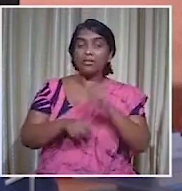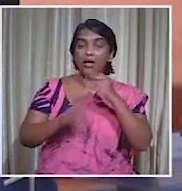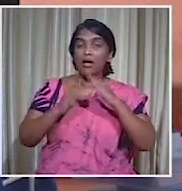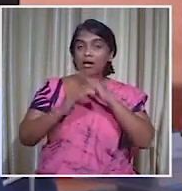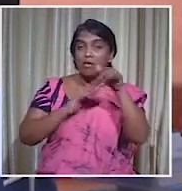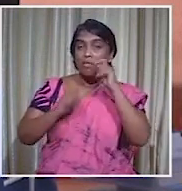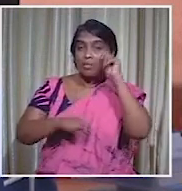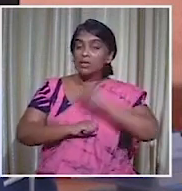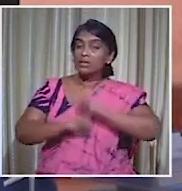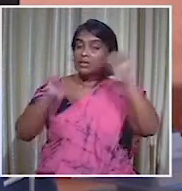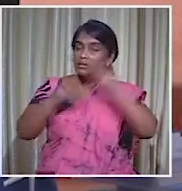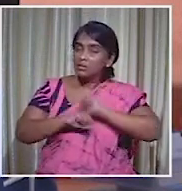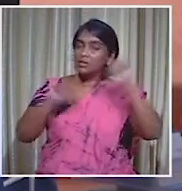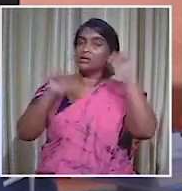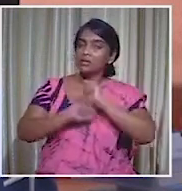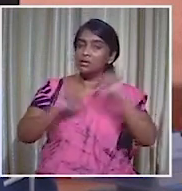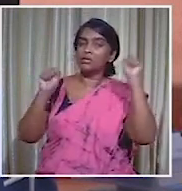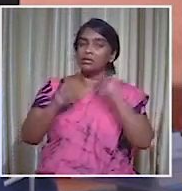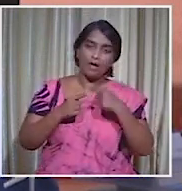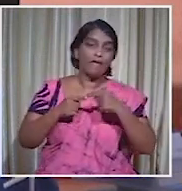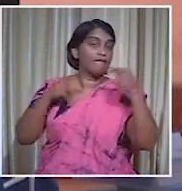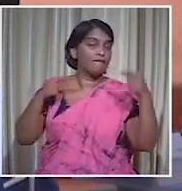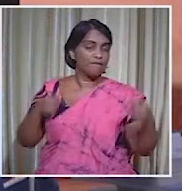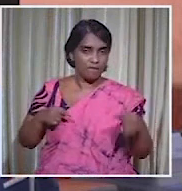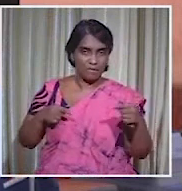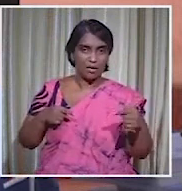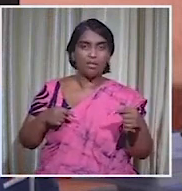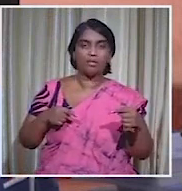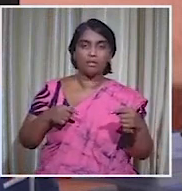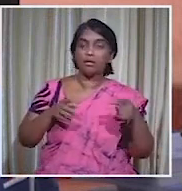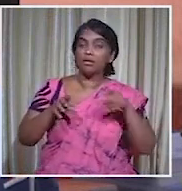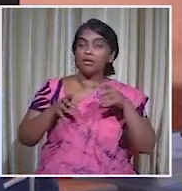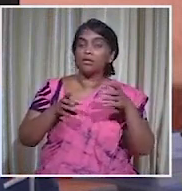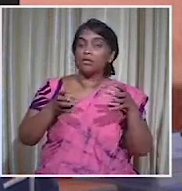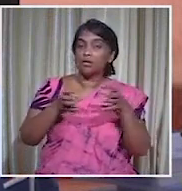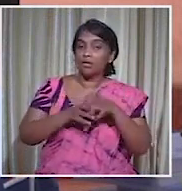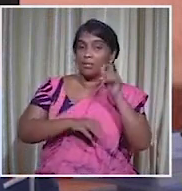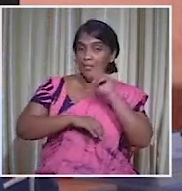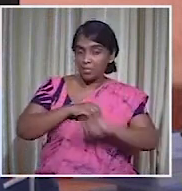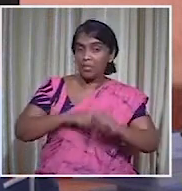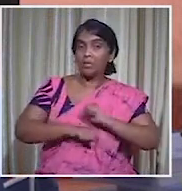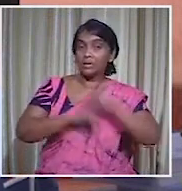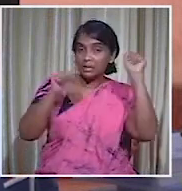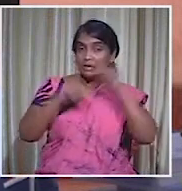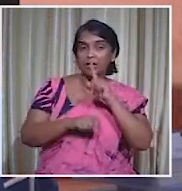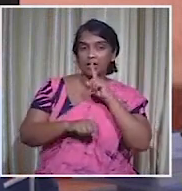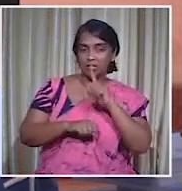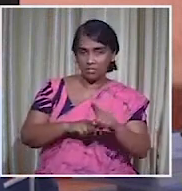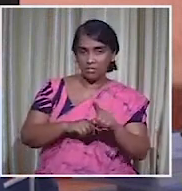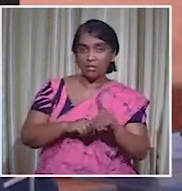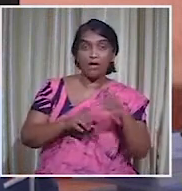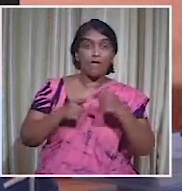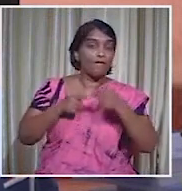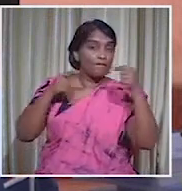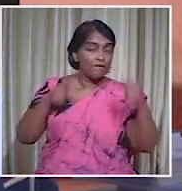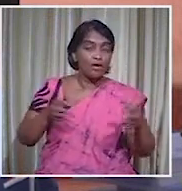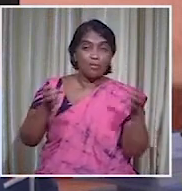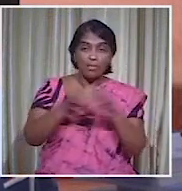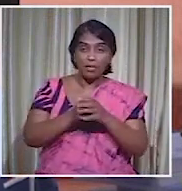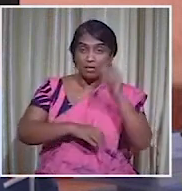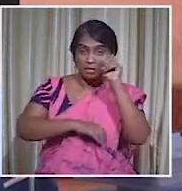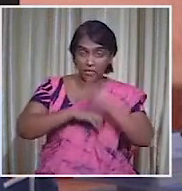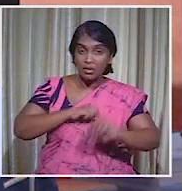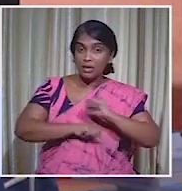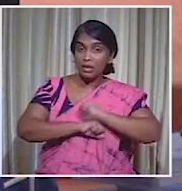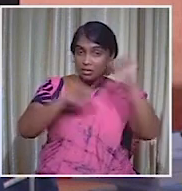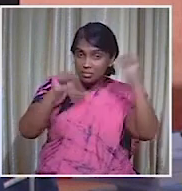මිනිස්සු උද්ඝෝෂණ කරලා උද්ඝෝෂණ කරලා උද්ඝෝෂණ කරලා මහන්සිලා ඉන්නේ පක්ෂවල සංවිධානාත්මකව තමයි මේ උද්ඝෝෂණ කරන්න කියලා කියනවා විපක්ෂේ පක්ෂ සංවිධානාත්මකව